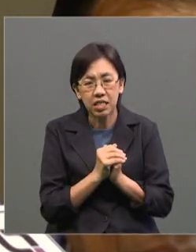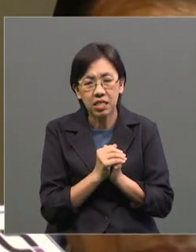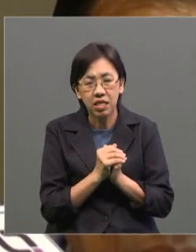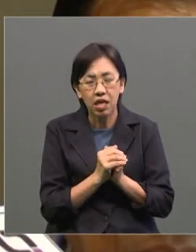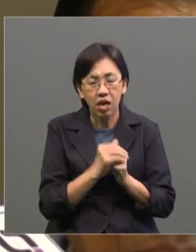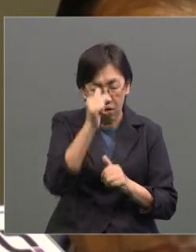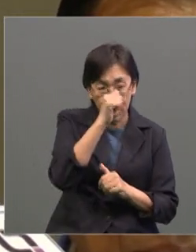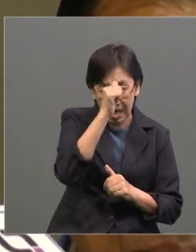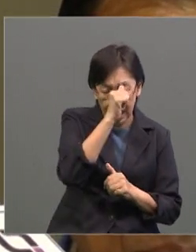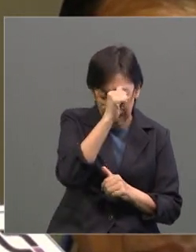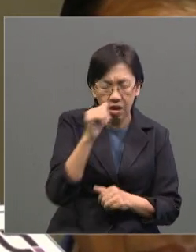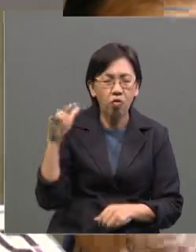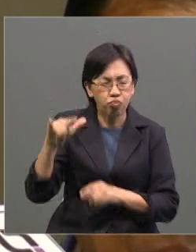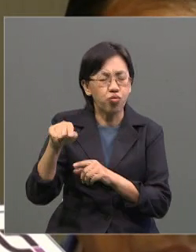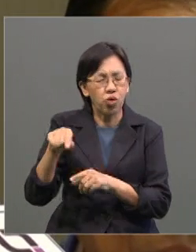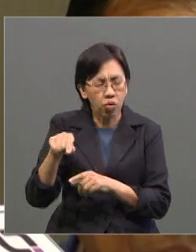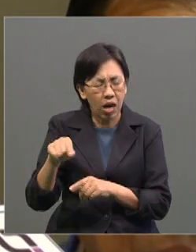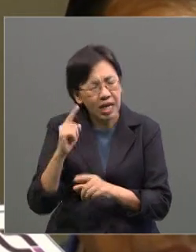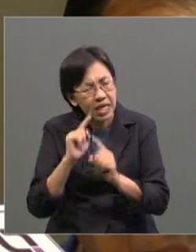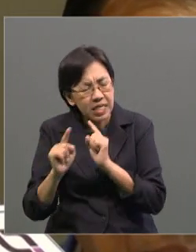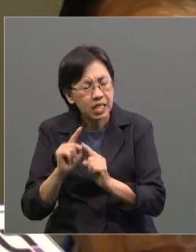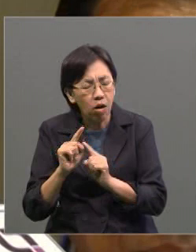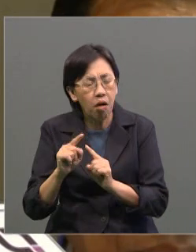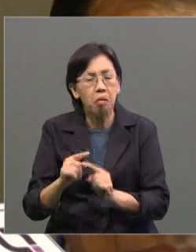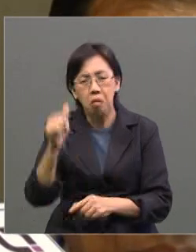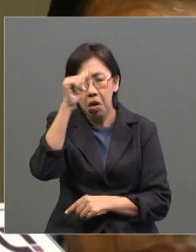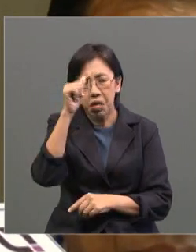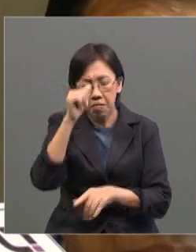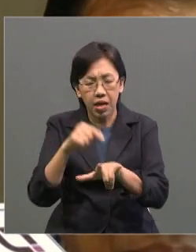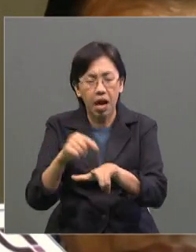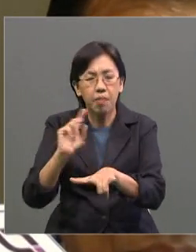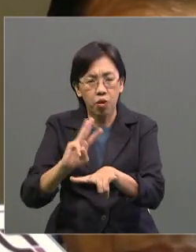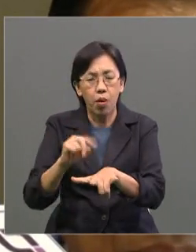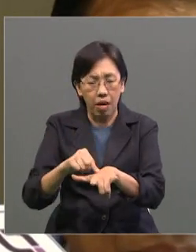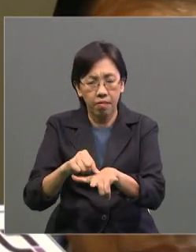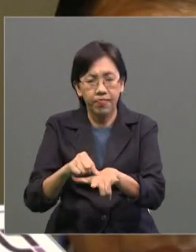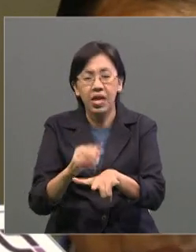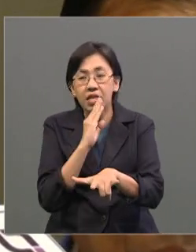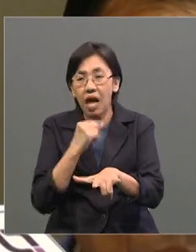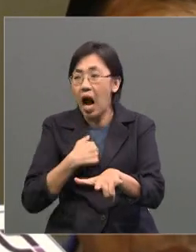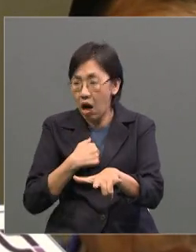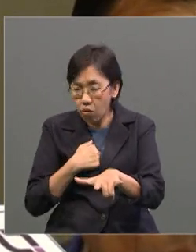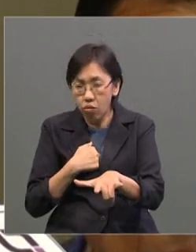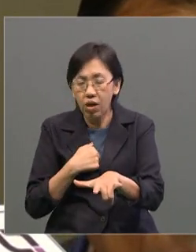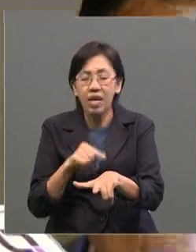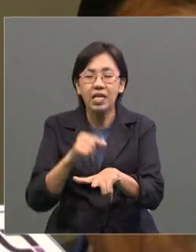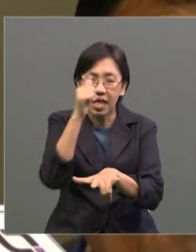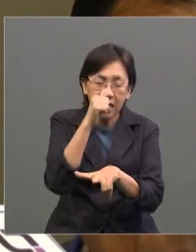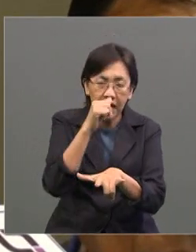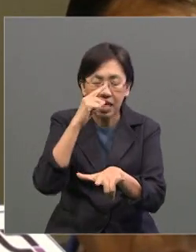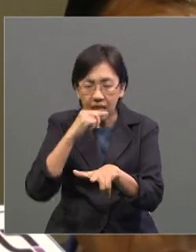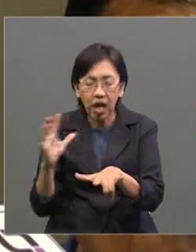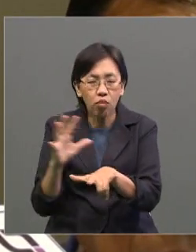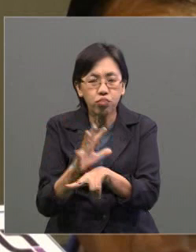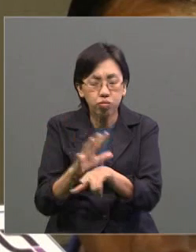ชาวอินเดียกลับมาที่ประเทศอยู่แล้วนะครับเพราะฉะนั้นเนี่ยเขาก็มีเครื่องบินเหลือลำหนึ่งถ้าเกิดเราตกลงกันได้แล้วก็เคลียร์เรนซ์ได้